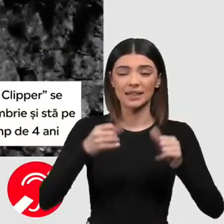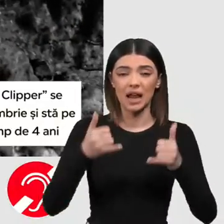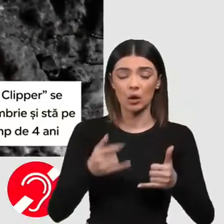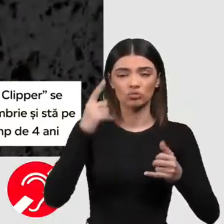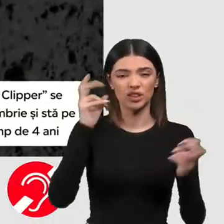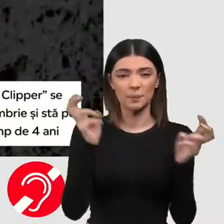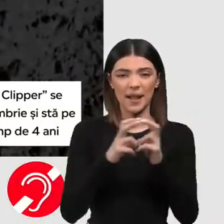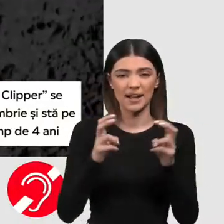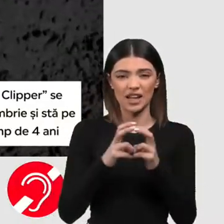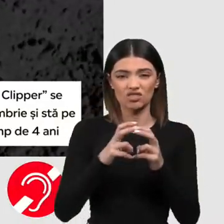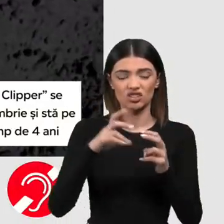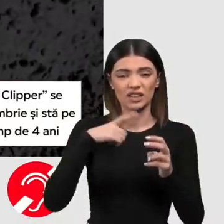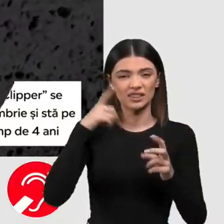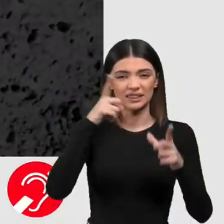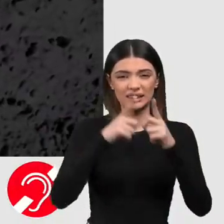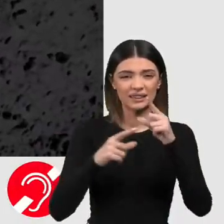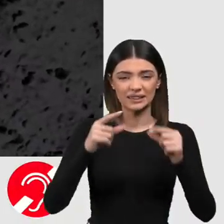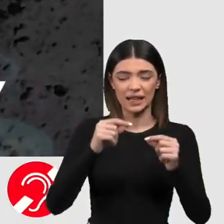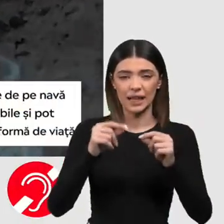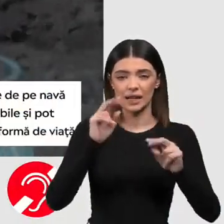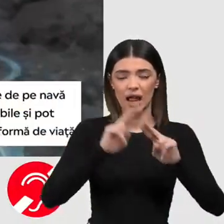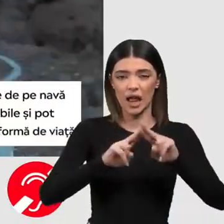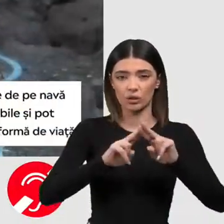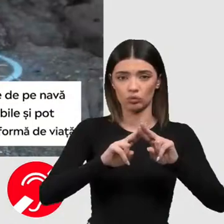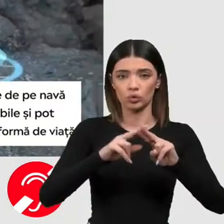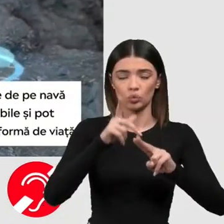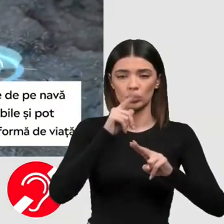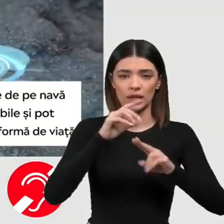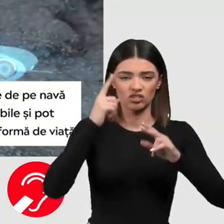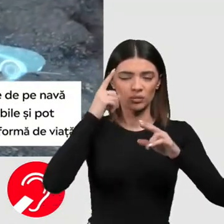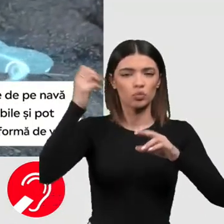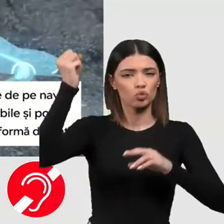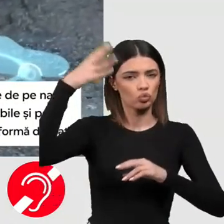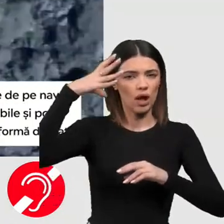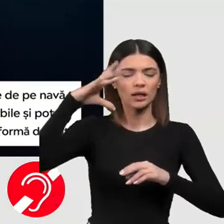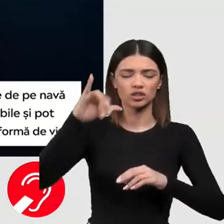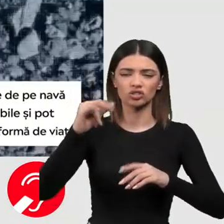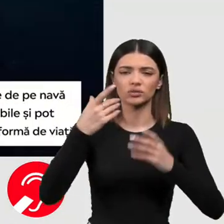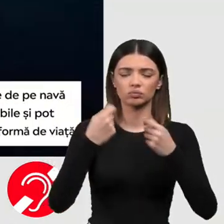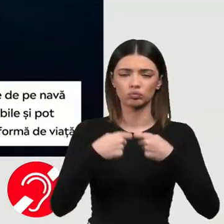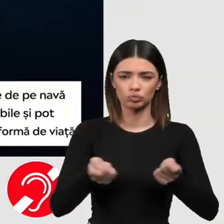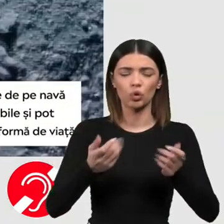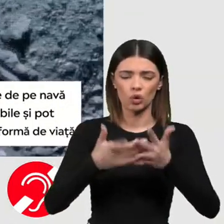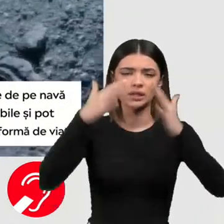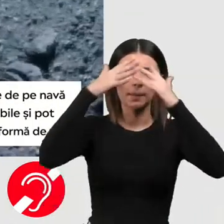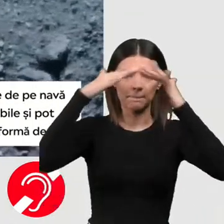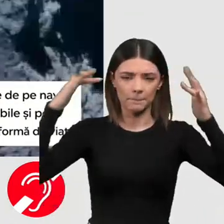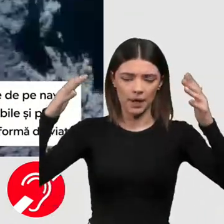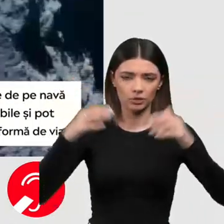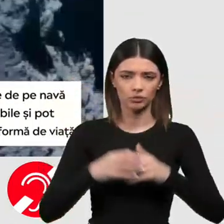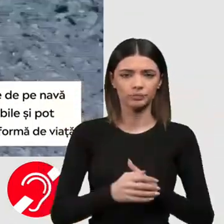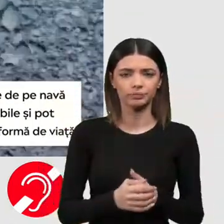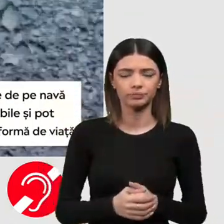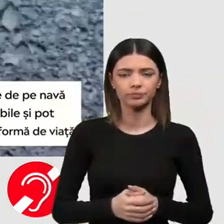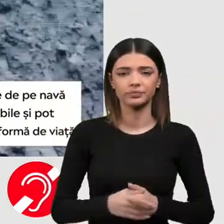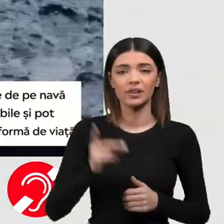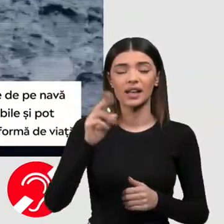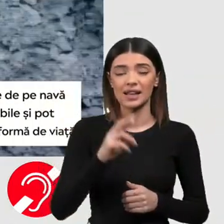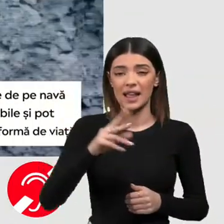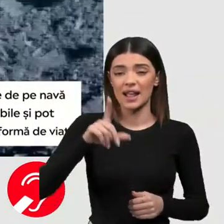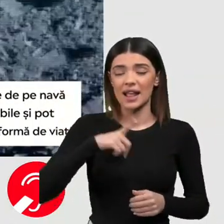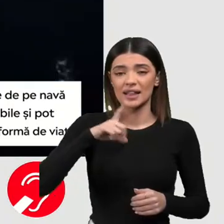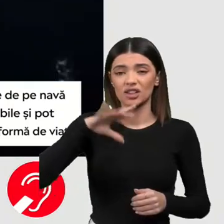zicem, energia stelei sale la nivel de sistem solar și la nivelul 3, la nivel de galaxie. Dar există